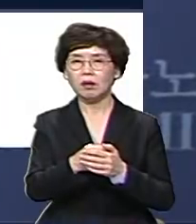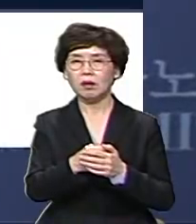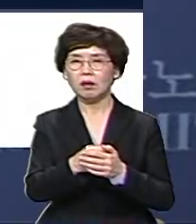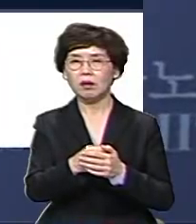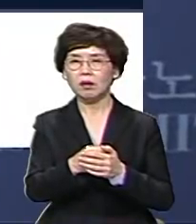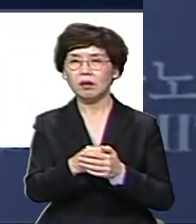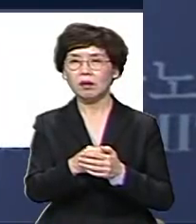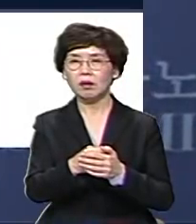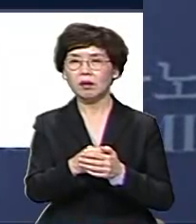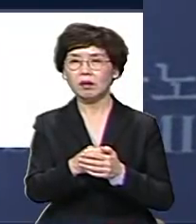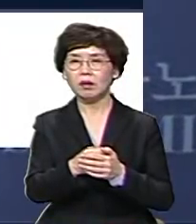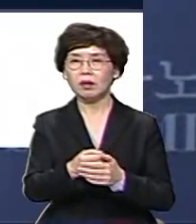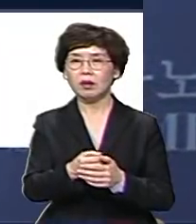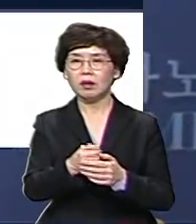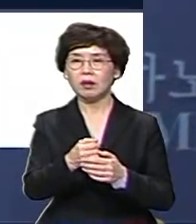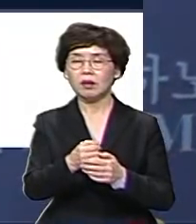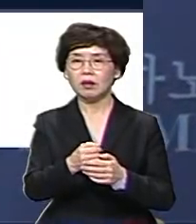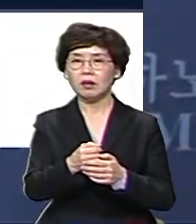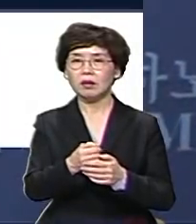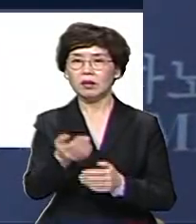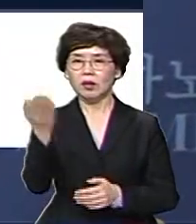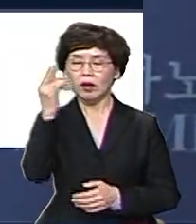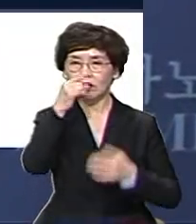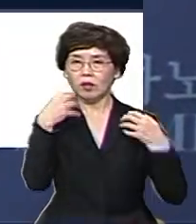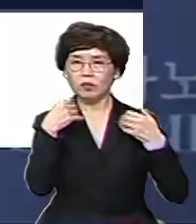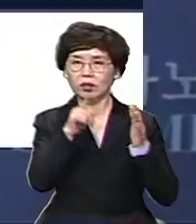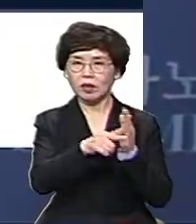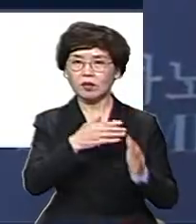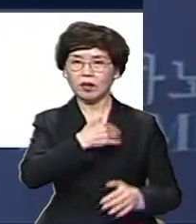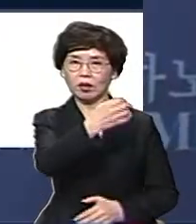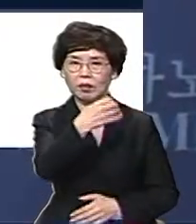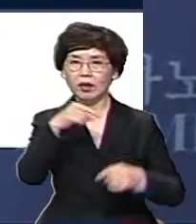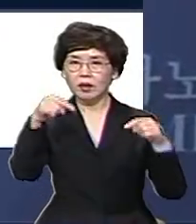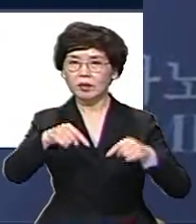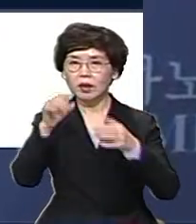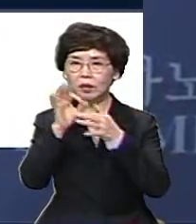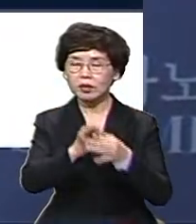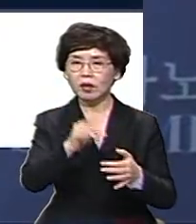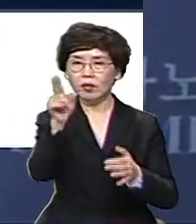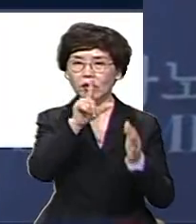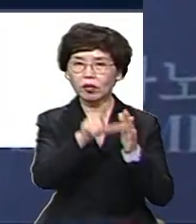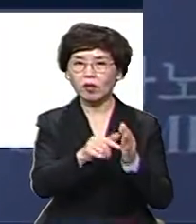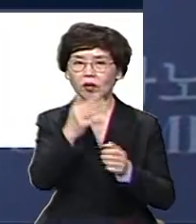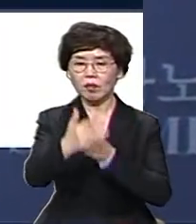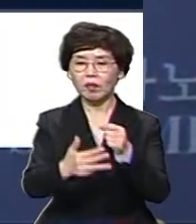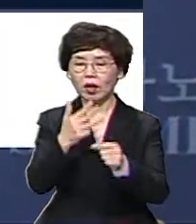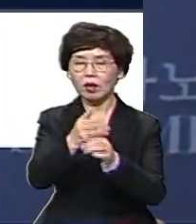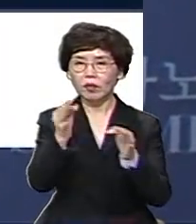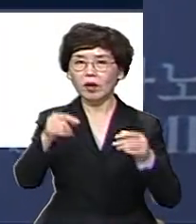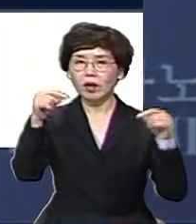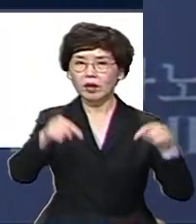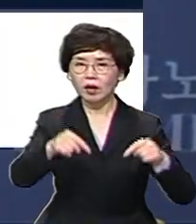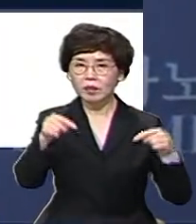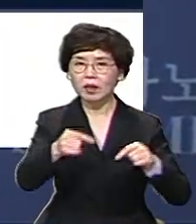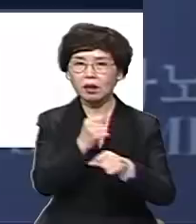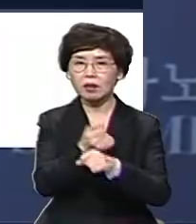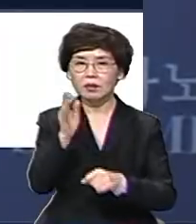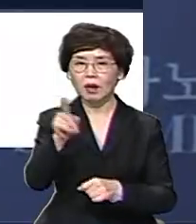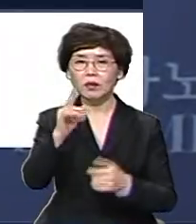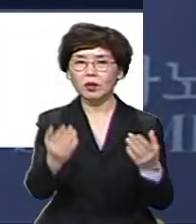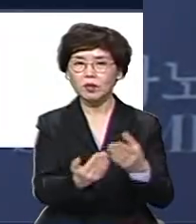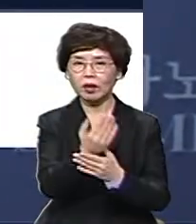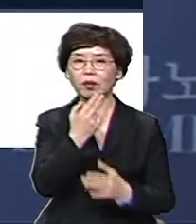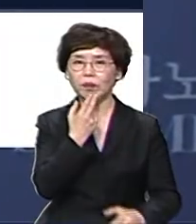때 그분들이 말씀하시기를 그동안 북한과 아무 일도 없었다라고 말씀하셨는데 그래서 지난 행정부에서 또 저에게 말을